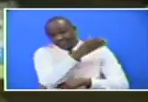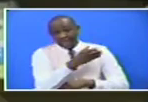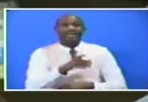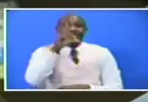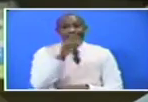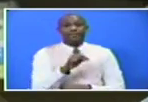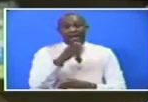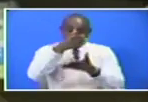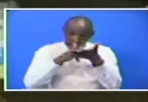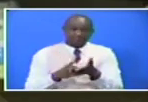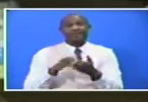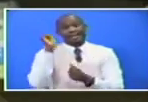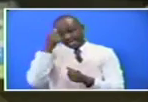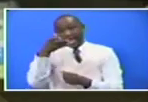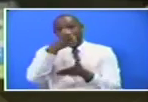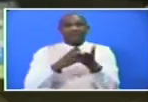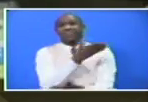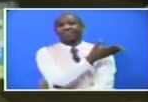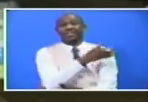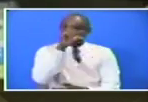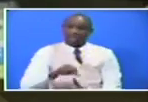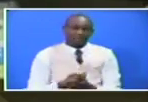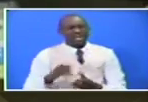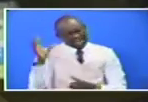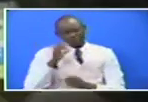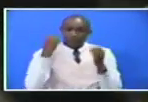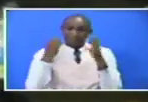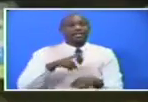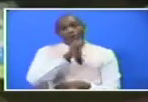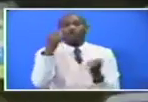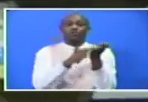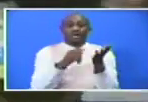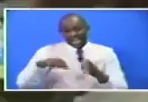almost half the prices they see tunauza. So customers wanaprefer kwenda kununua huko at a cheaper price